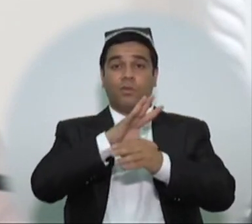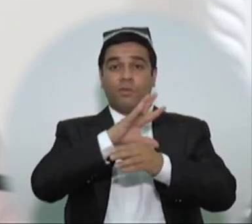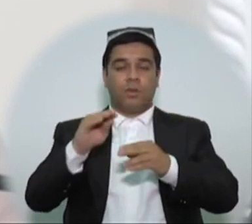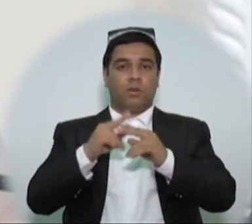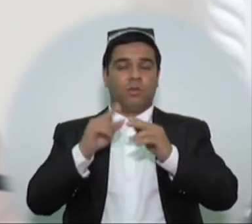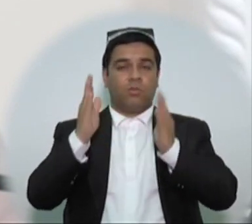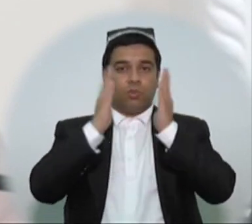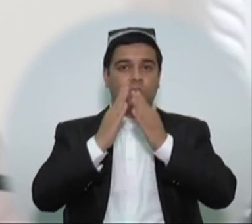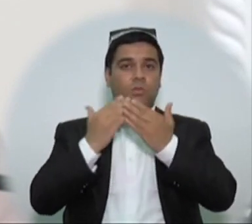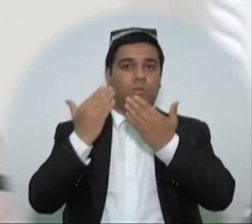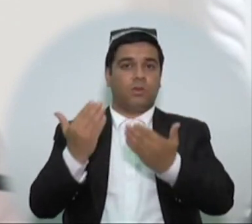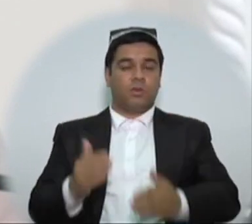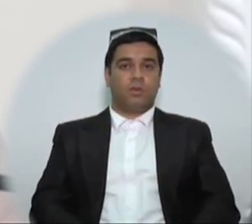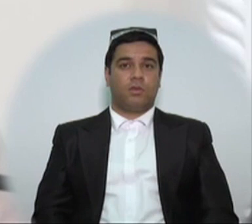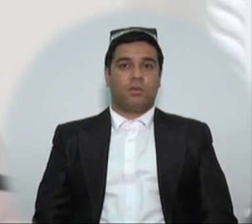musulmonlarniki.